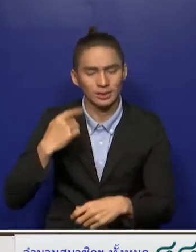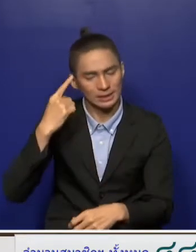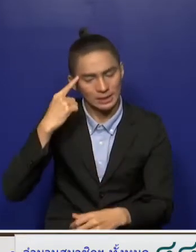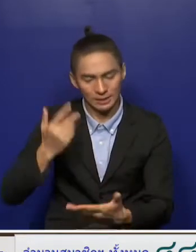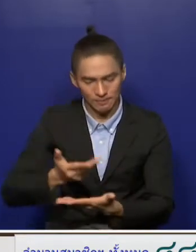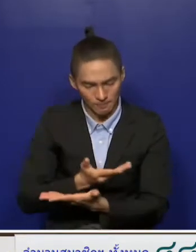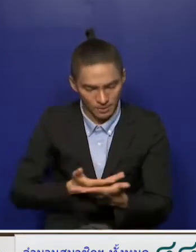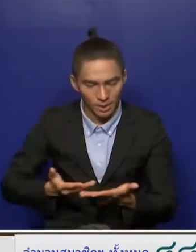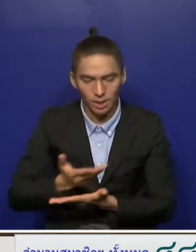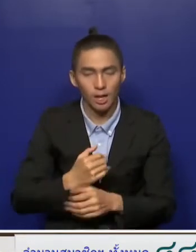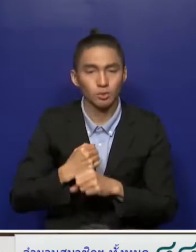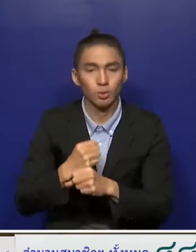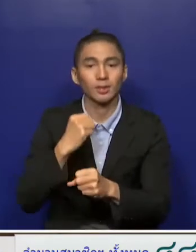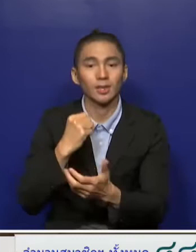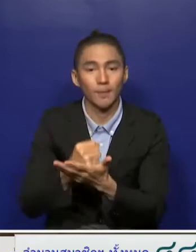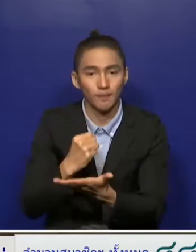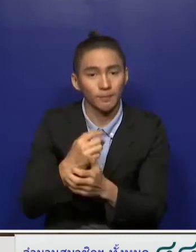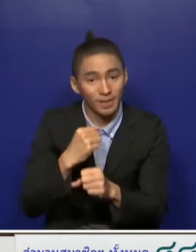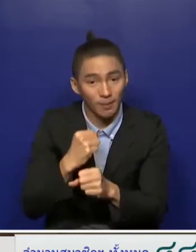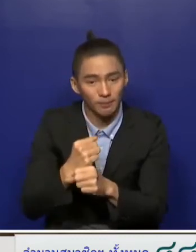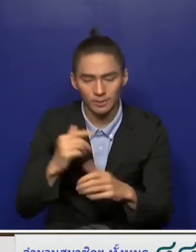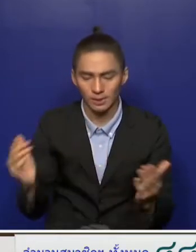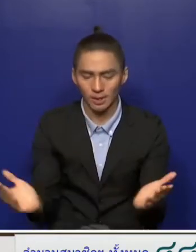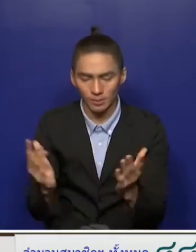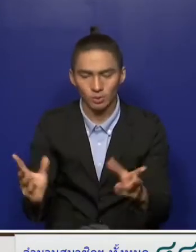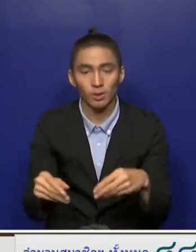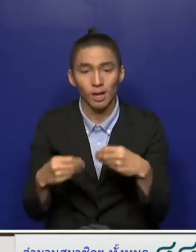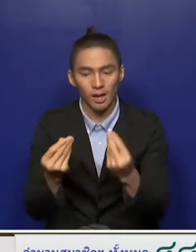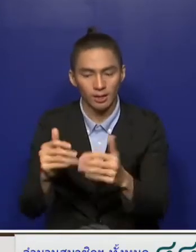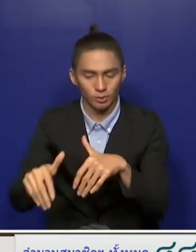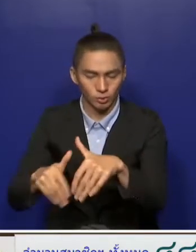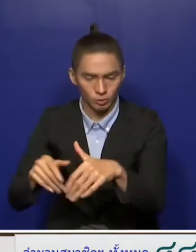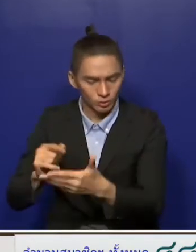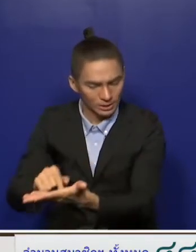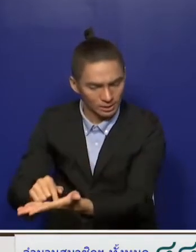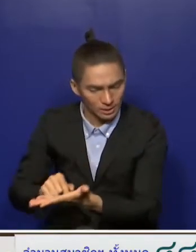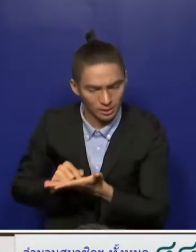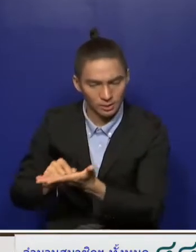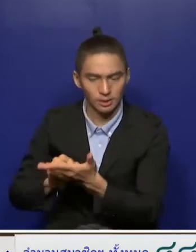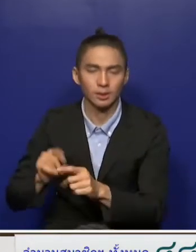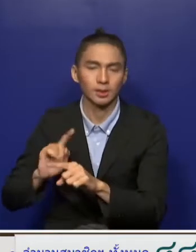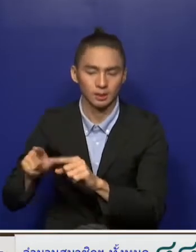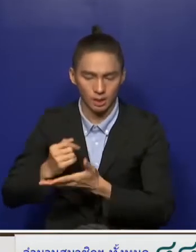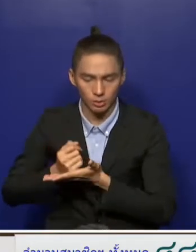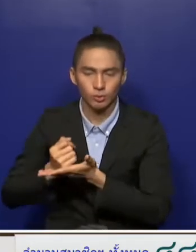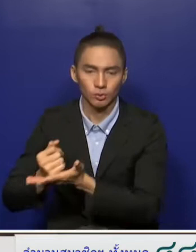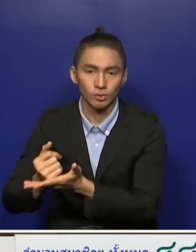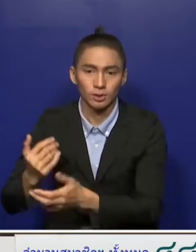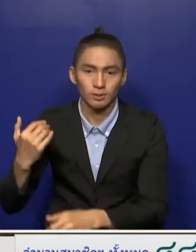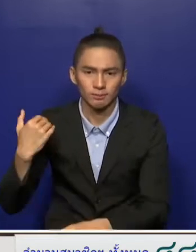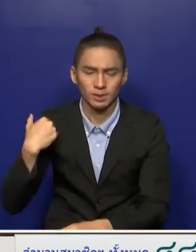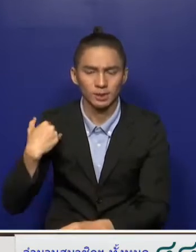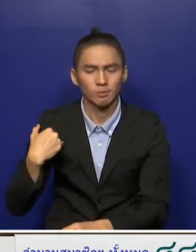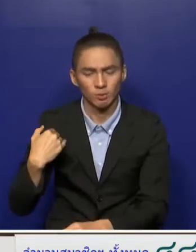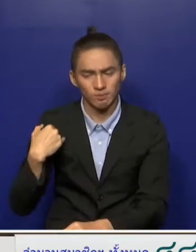ามาช่วยสนับสนุนในการจัดทำร่างให้กับพี่น้องประชาชนที่จะเสนอข้อบัญญัติผมมีข้อสังเกต